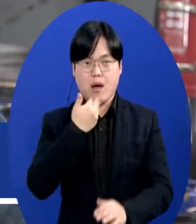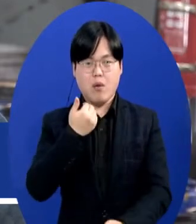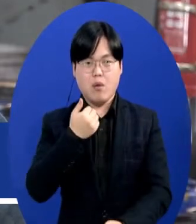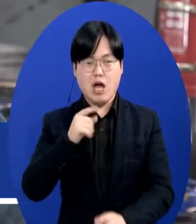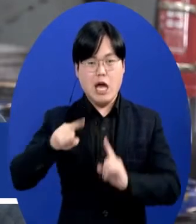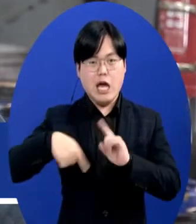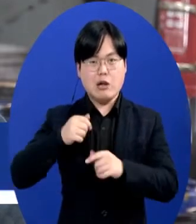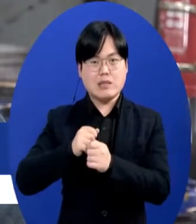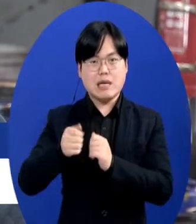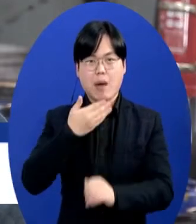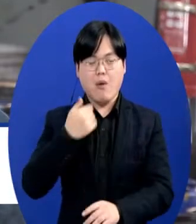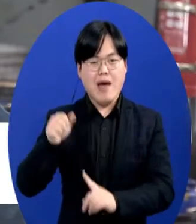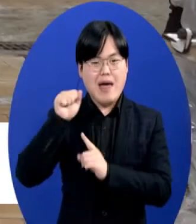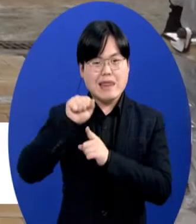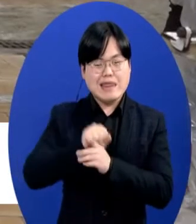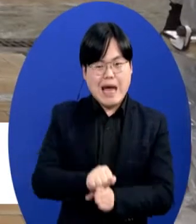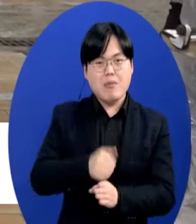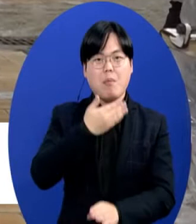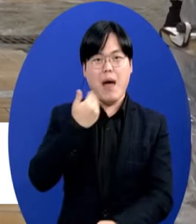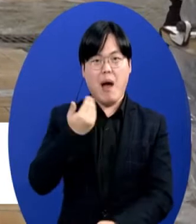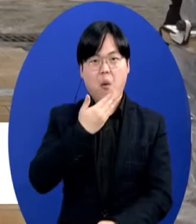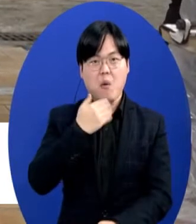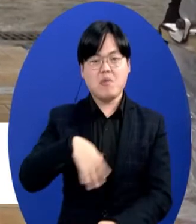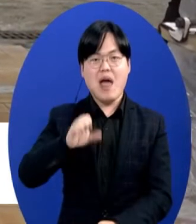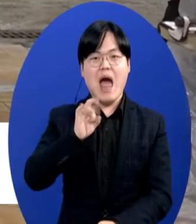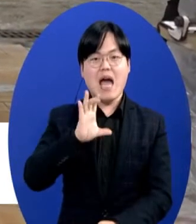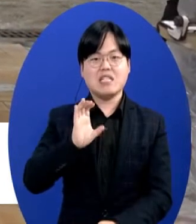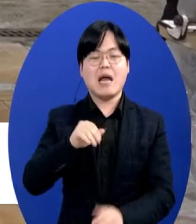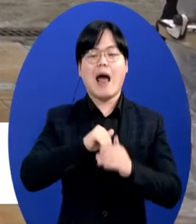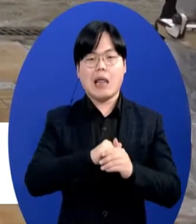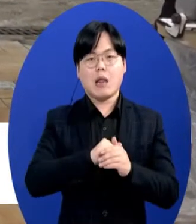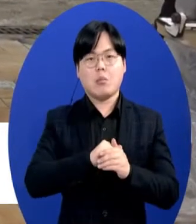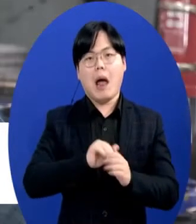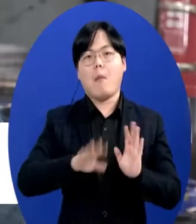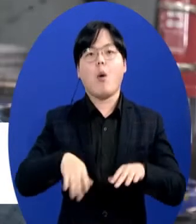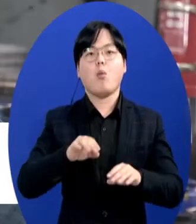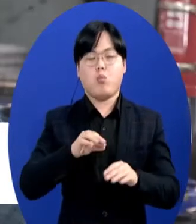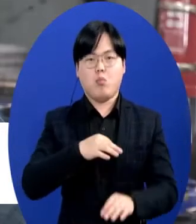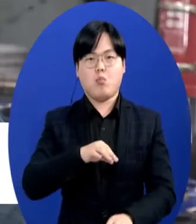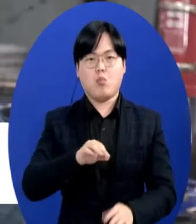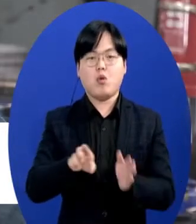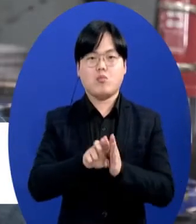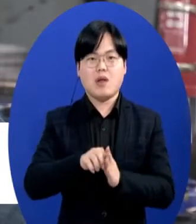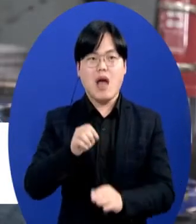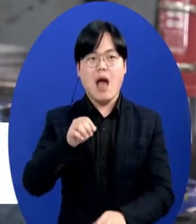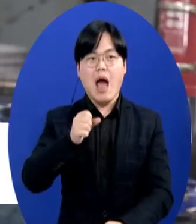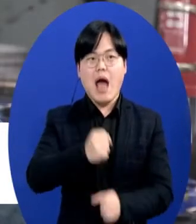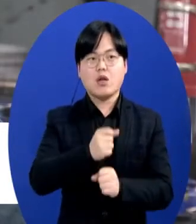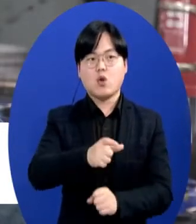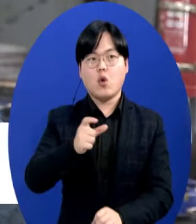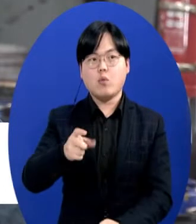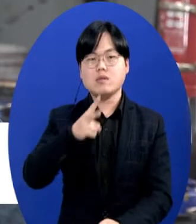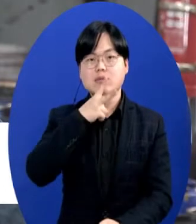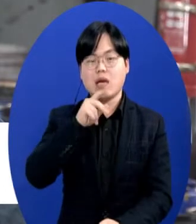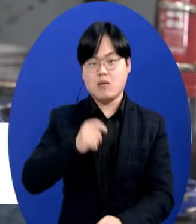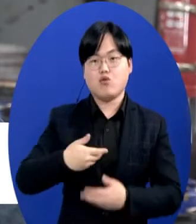шүү дээ. Асар том дарамтгүй учраас бид одоо энэ арь ширээ хадгалаад хэвчээсэн ч болж. Дээрээс нь ажилтнаа цалинг бид нар ирэх биш бүгд зарагдахгүй